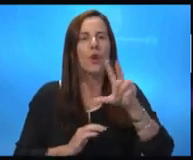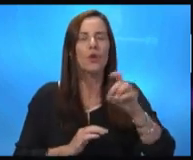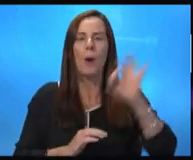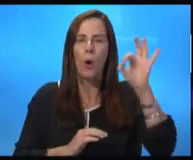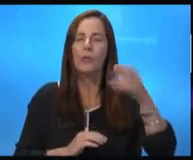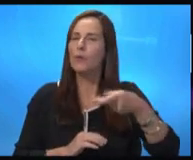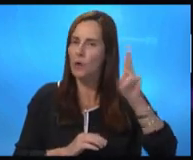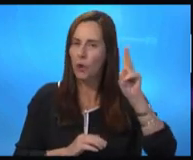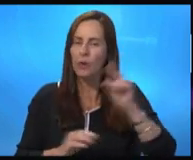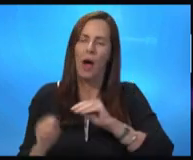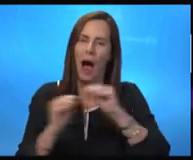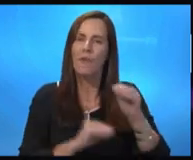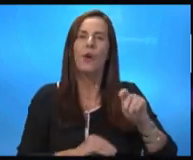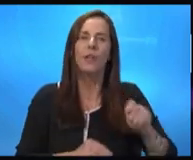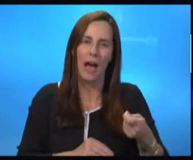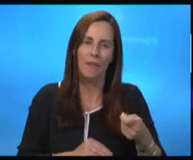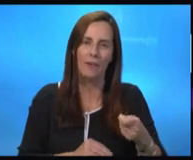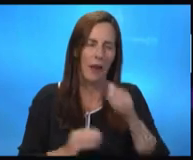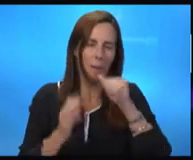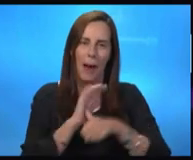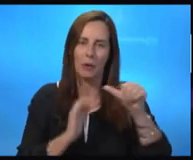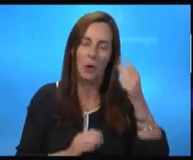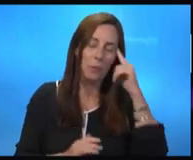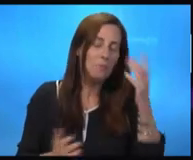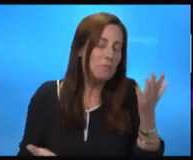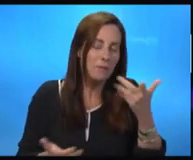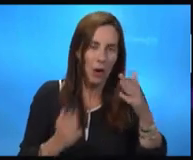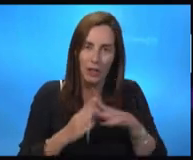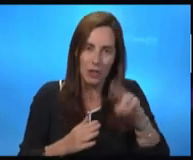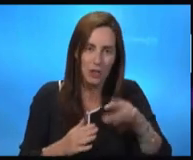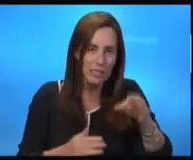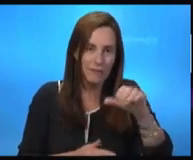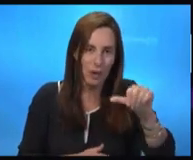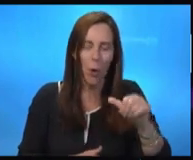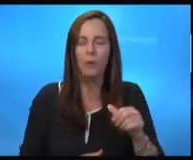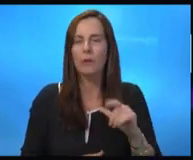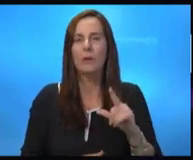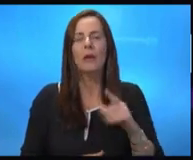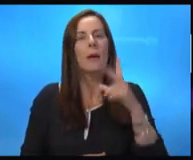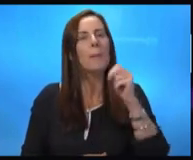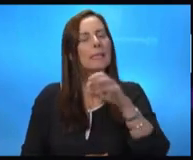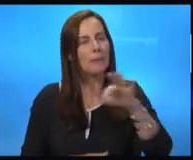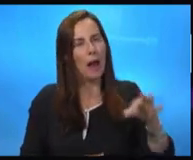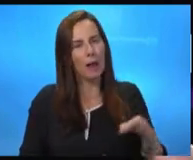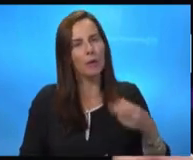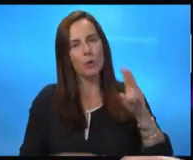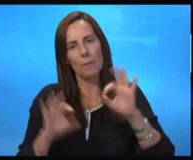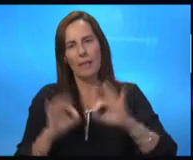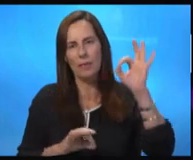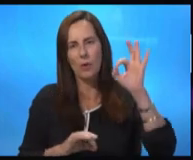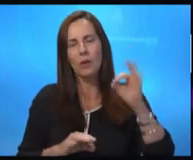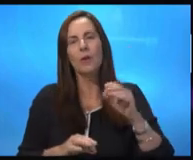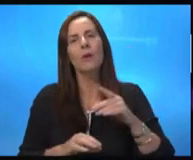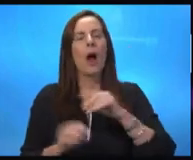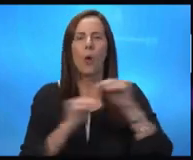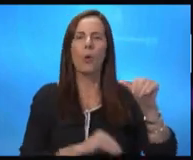ויותר עברו דווקא לאיגוד. אני לא יודעת אם איפה שאת גרה יש להם סניף. ב-20 האחרים יותר מ10% הלכו לאיגוד,